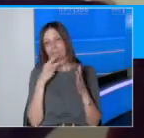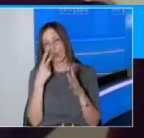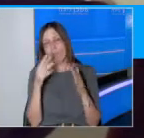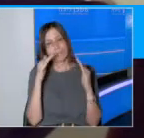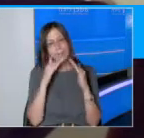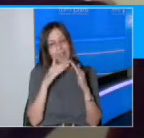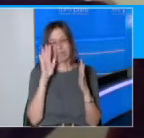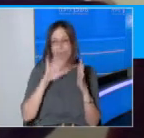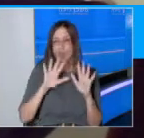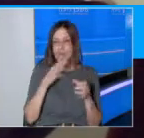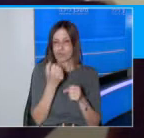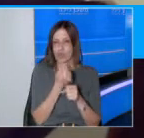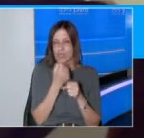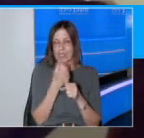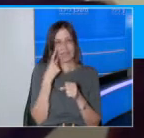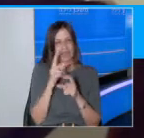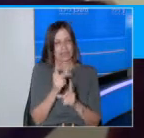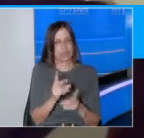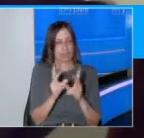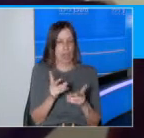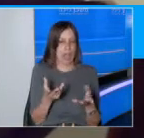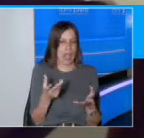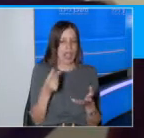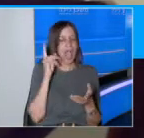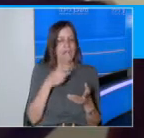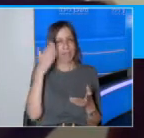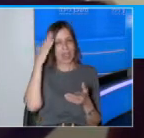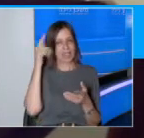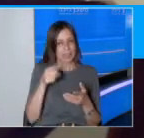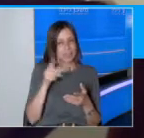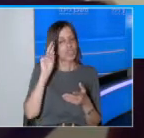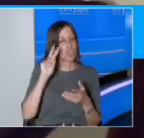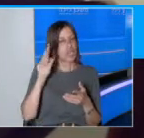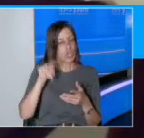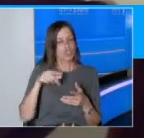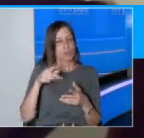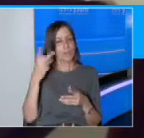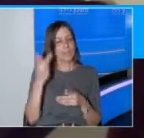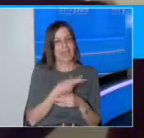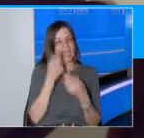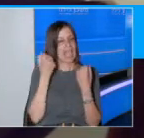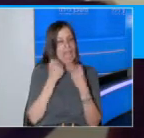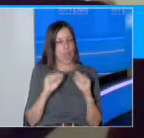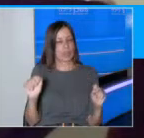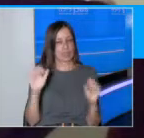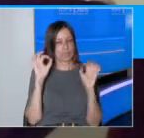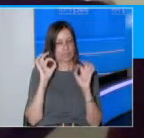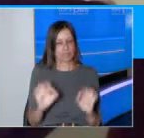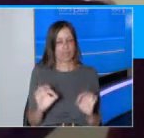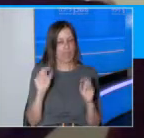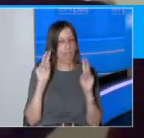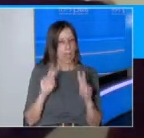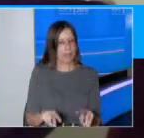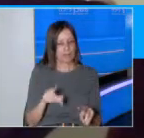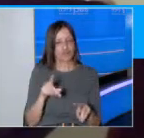פחות ממה שהוא עושה, נראה לי מגוחך. אני חושב שחייבים להכיר בזה שנוצר פה מנהג חילוני, אותנטי, אמיתי, שניצל